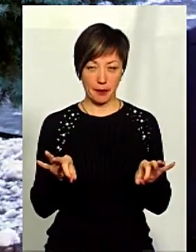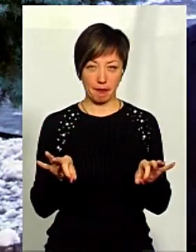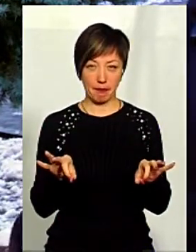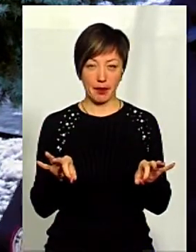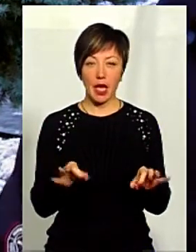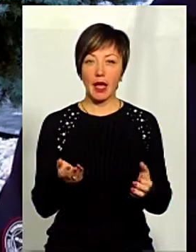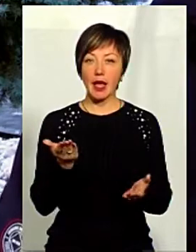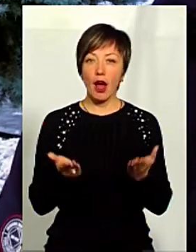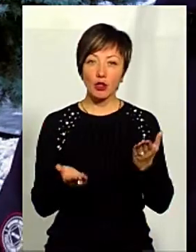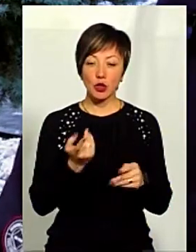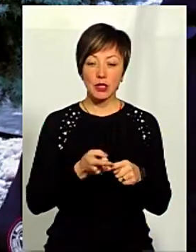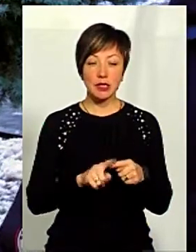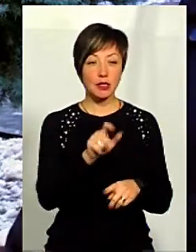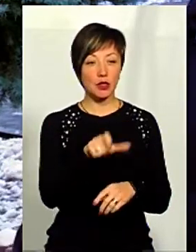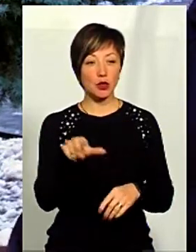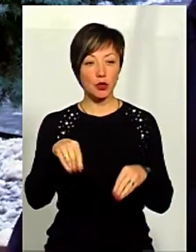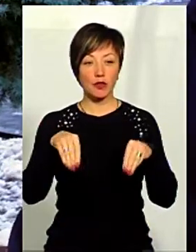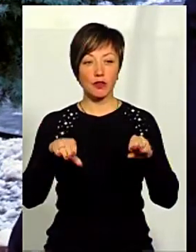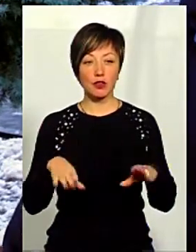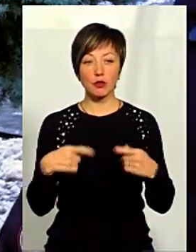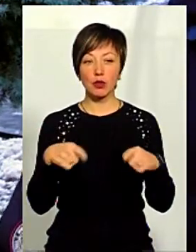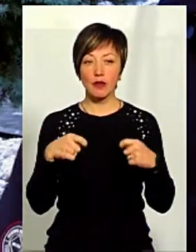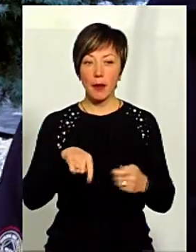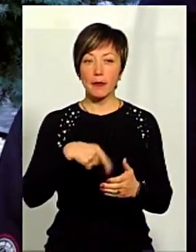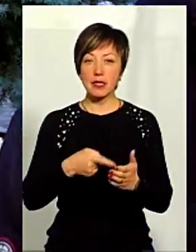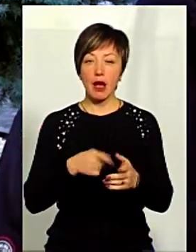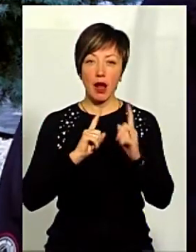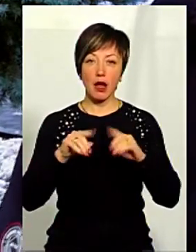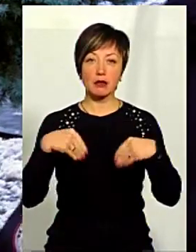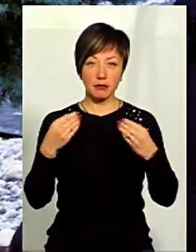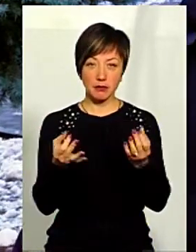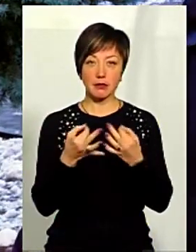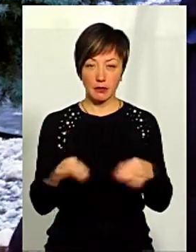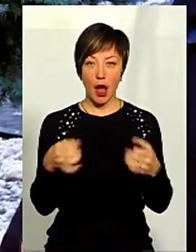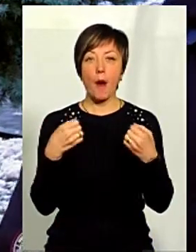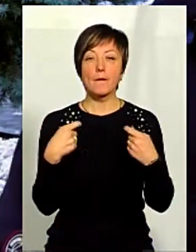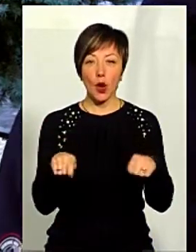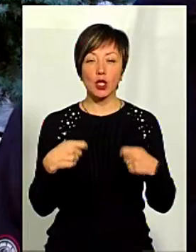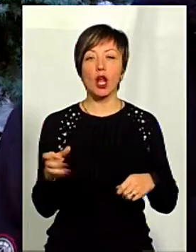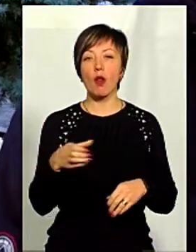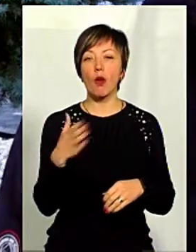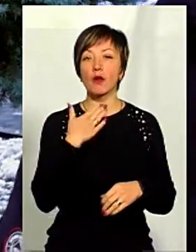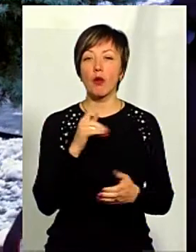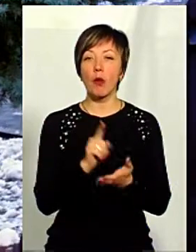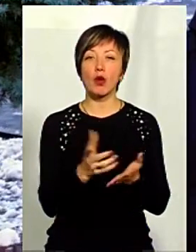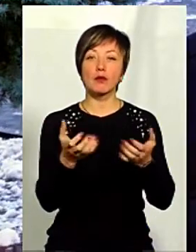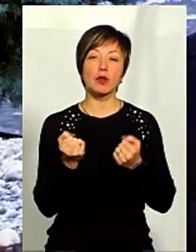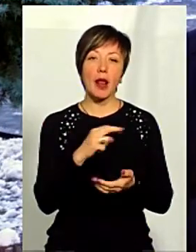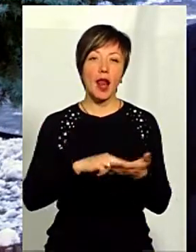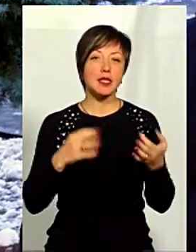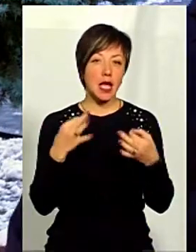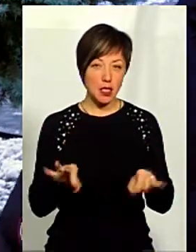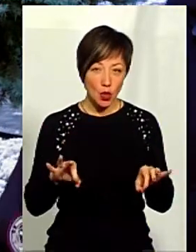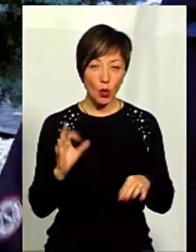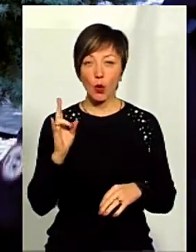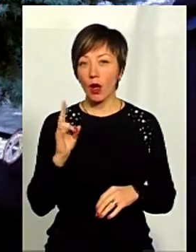якщо ці люди вирішили все ж таки продавати, і міська рада їм дала добро на продаж алкогольних напоїв, вони повинні отримувати ліцензію.